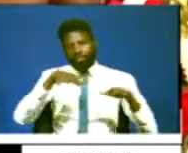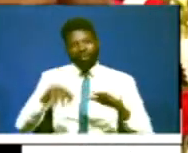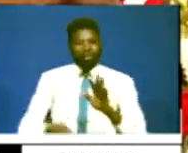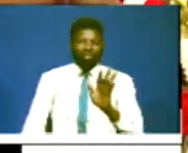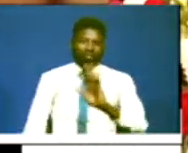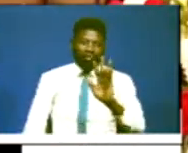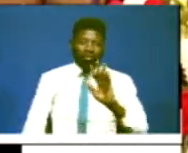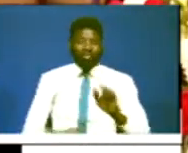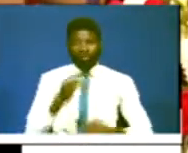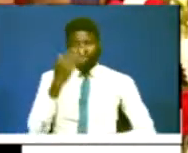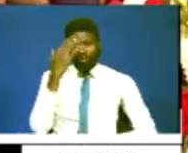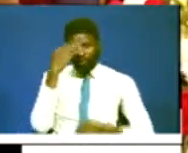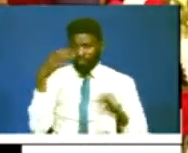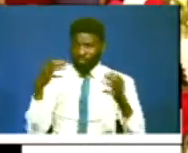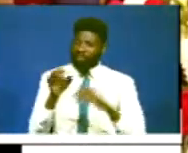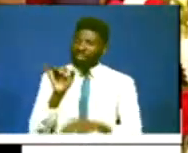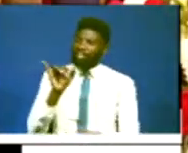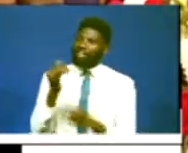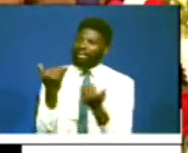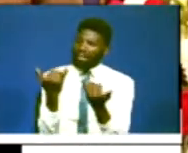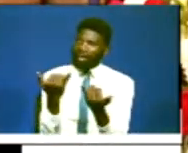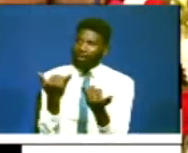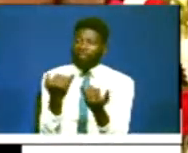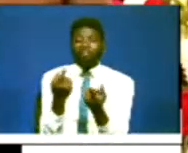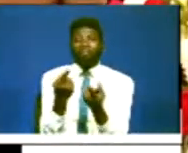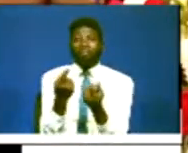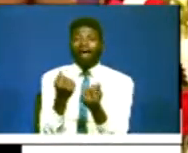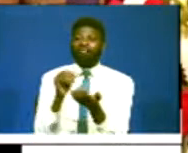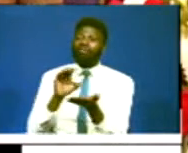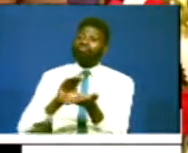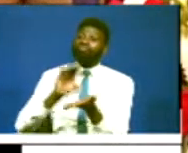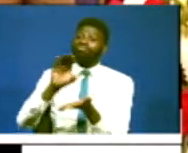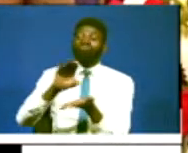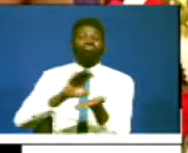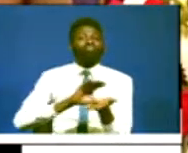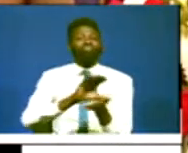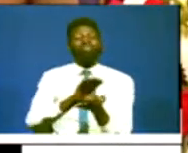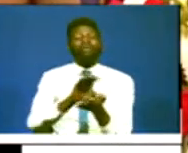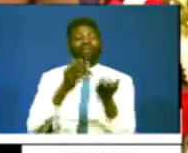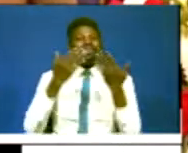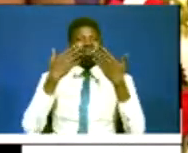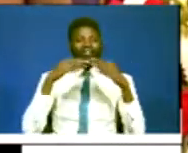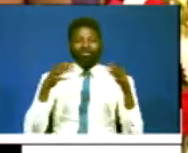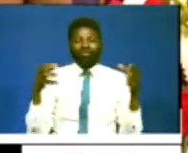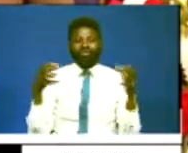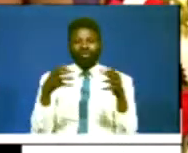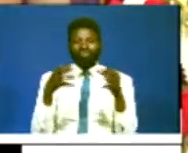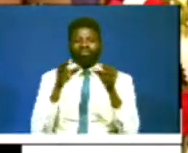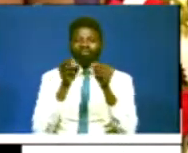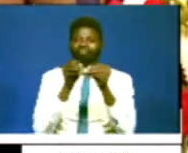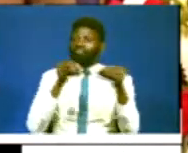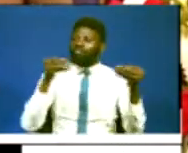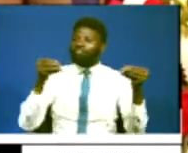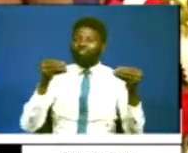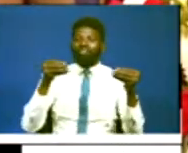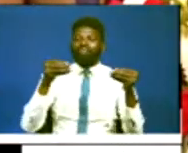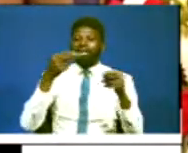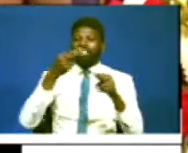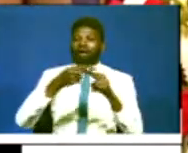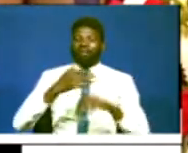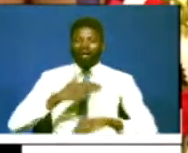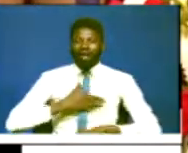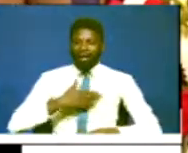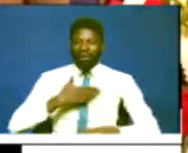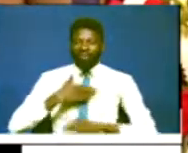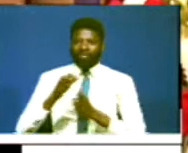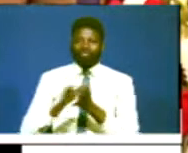watu tayari wametoa pesa kulipa watu ya magazeti kutuchafua. They are ruthless. Lakini